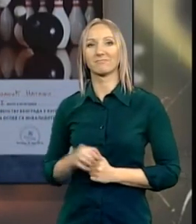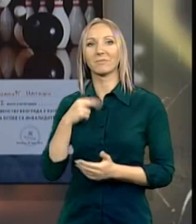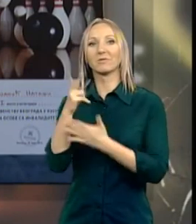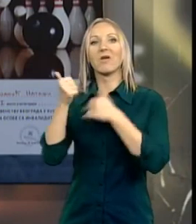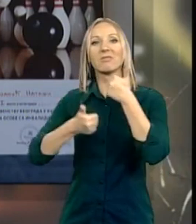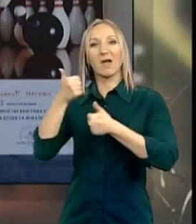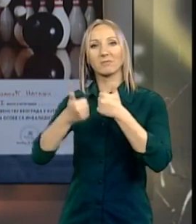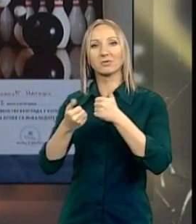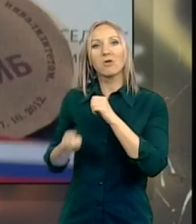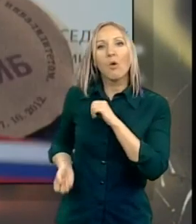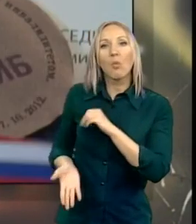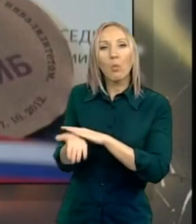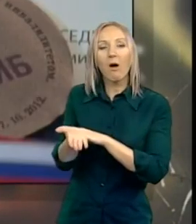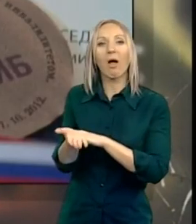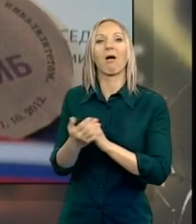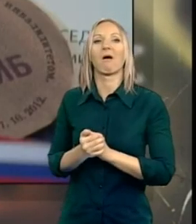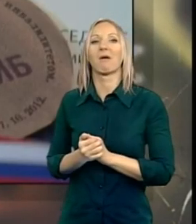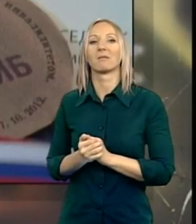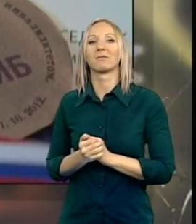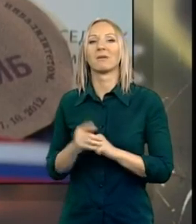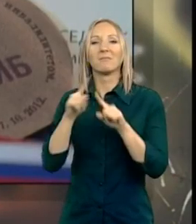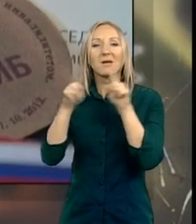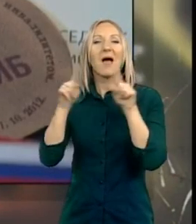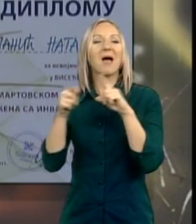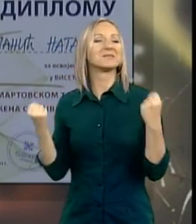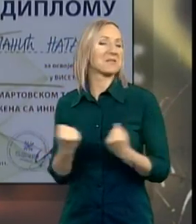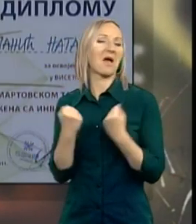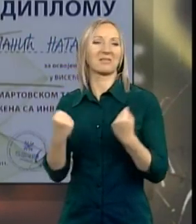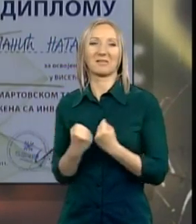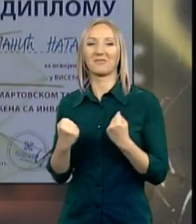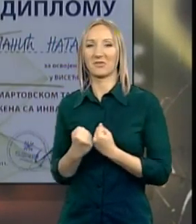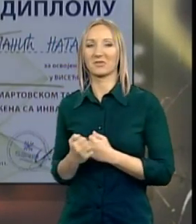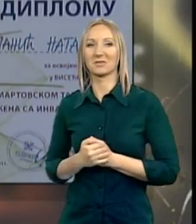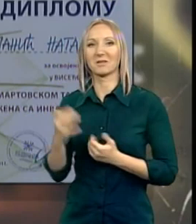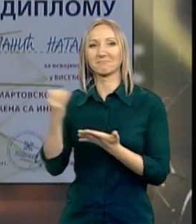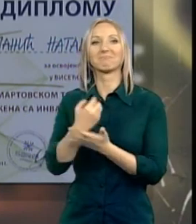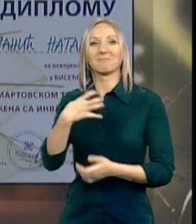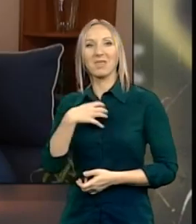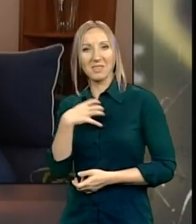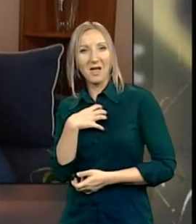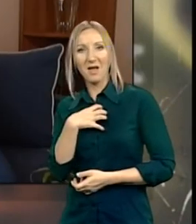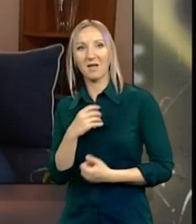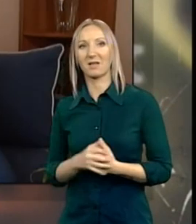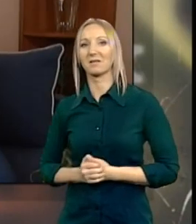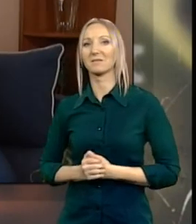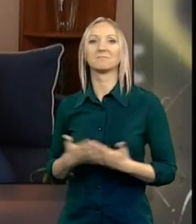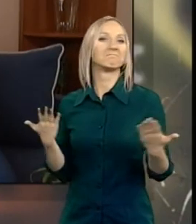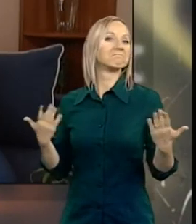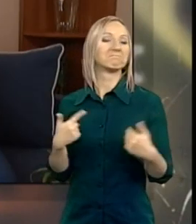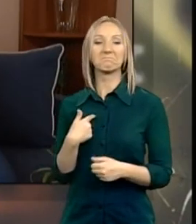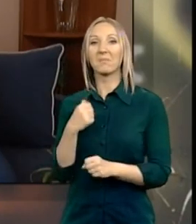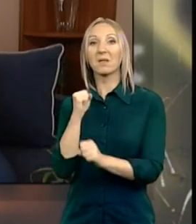na takmičenje u glanju tako tih raznih aktivnosti, pa sam osvojila medalje. Tako